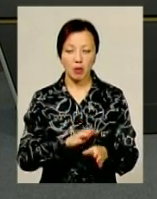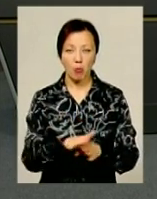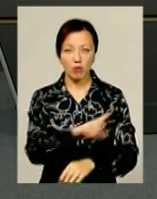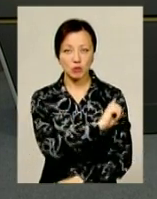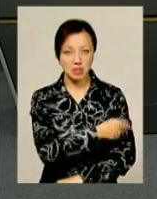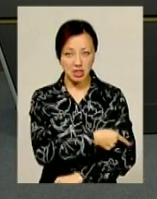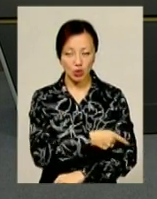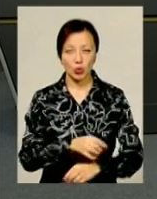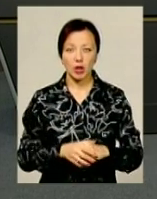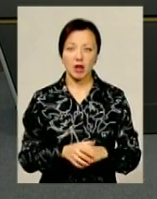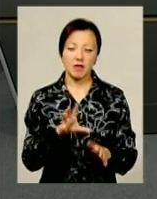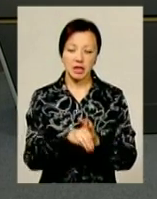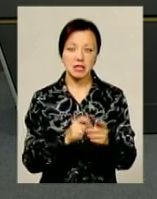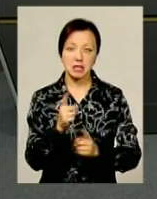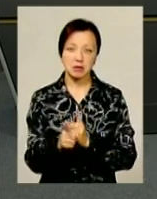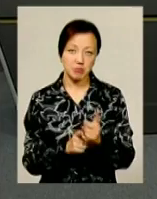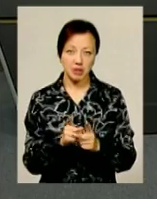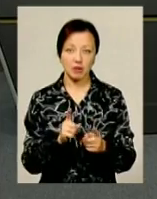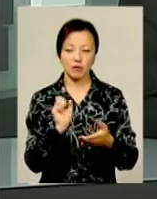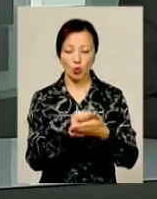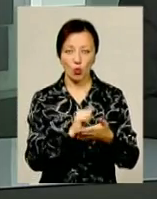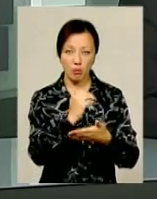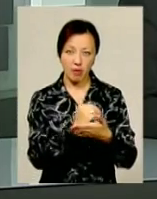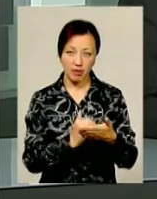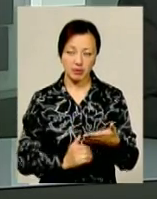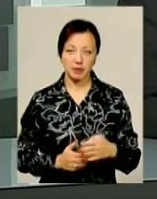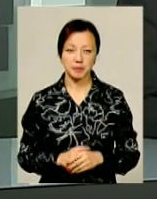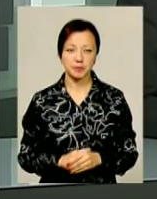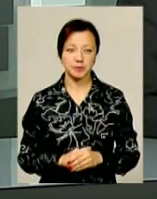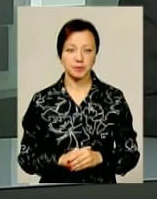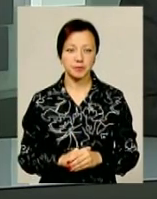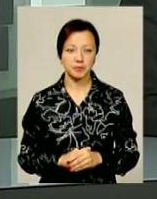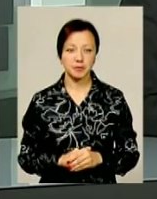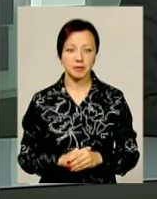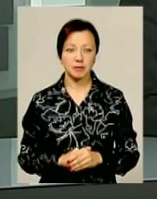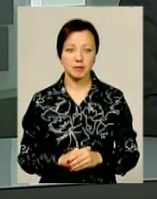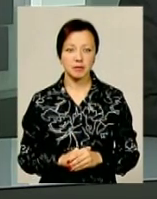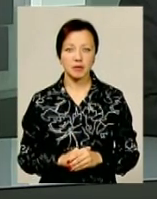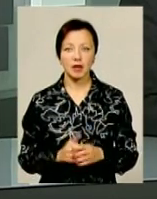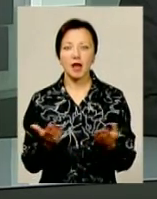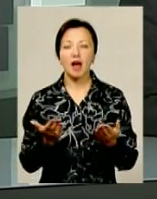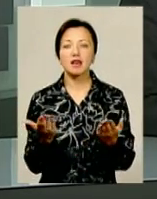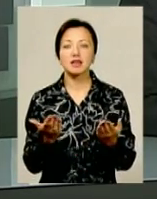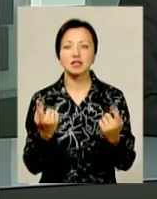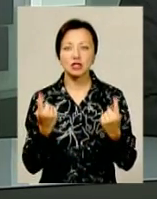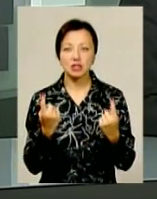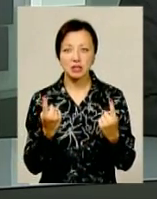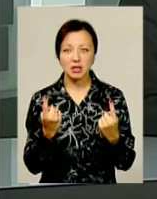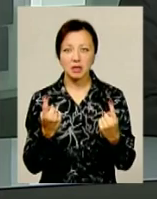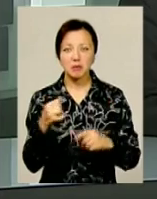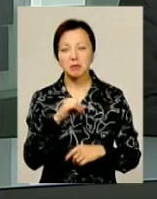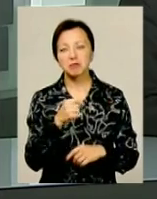силу, внести зміни в нормативні документи. Які самі значні такі